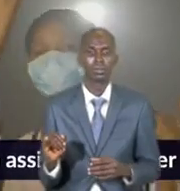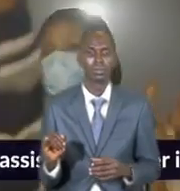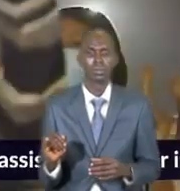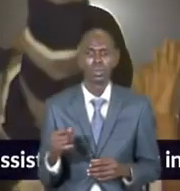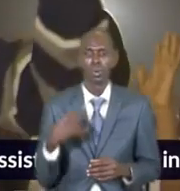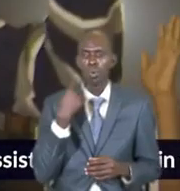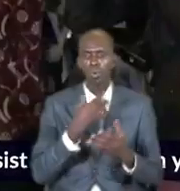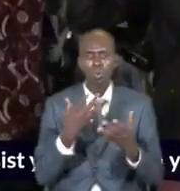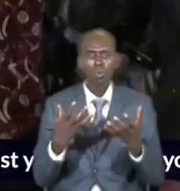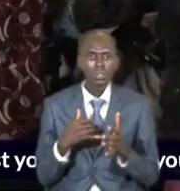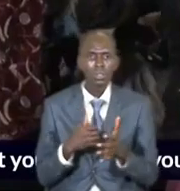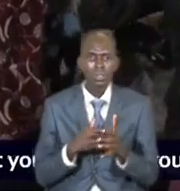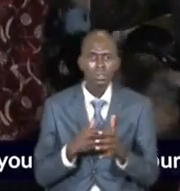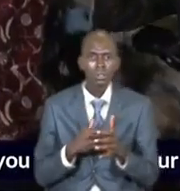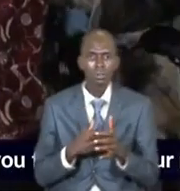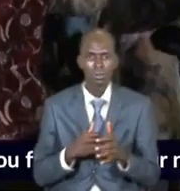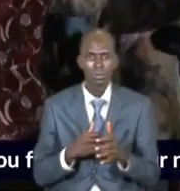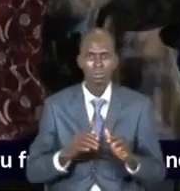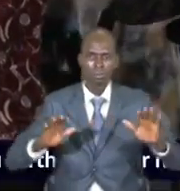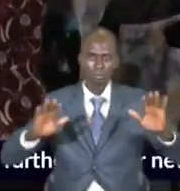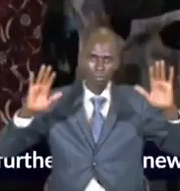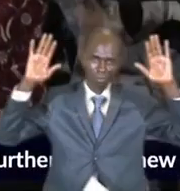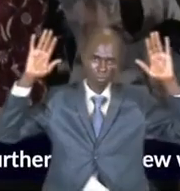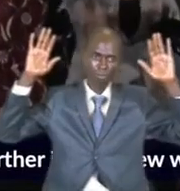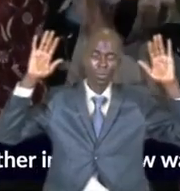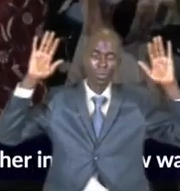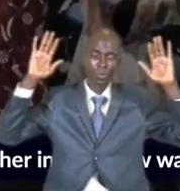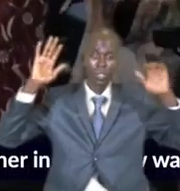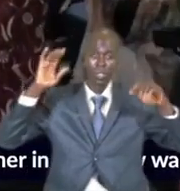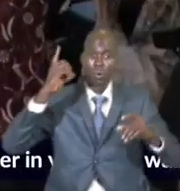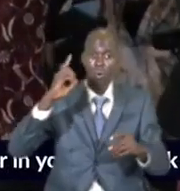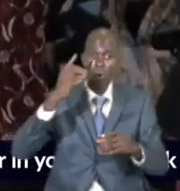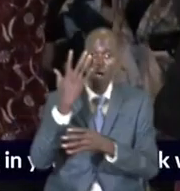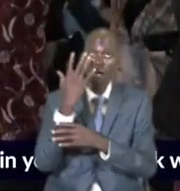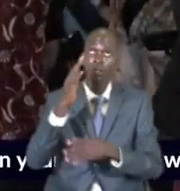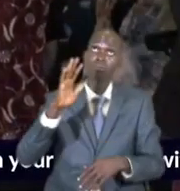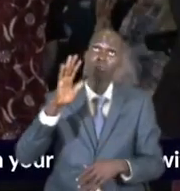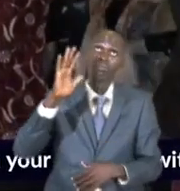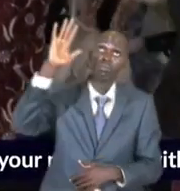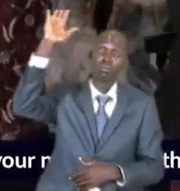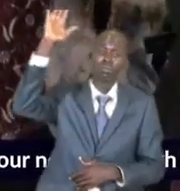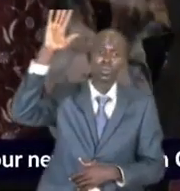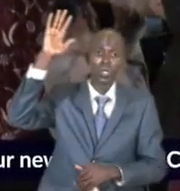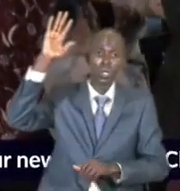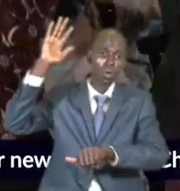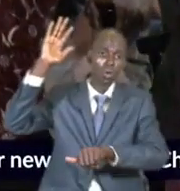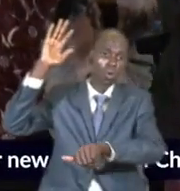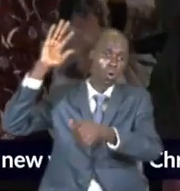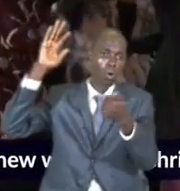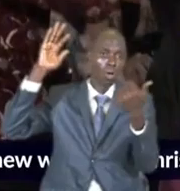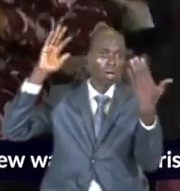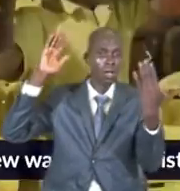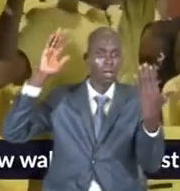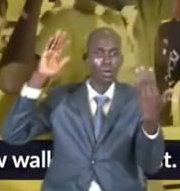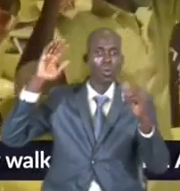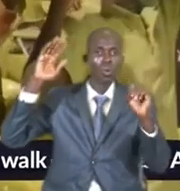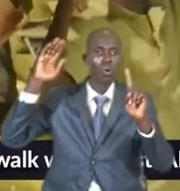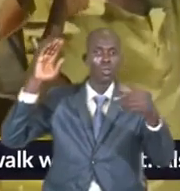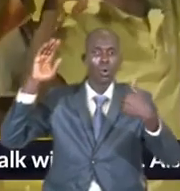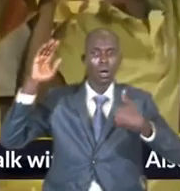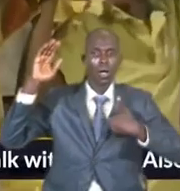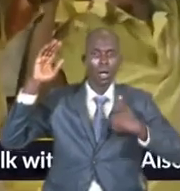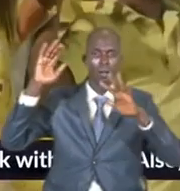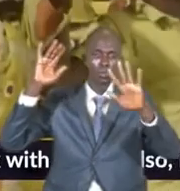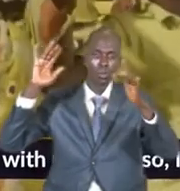ebe ka ị nọ, welie otu aka ahụ elu, were aka nke ọzọ bikwasị ya n'ebe ahụ ị nwere nsogbu ahụ, ọrịa ahụ. Naanị